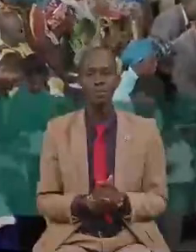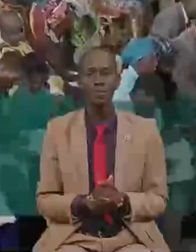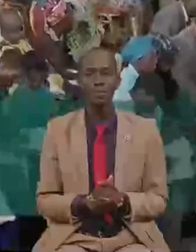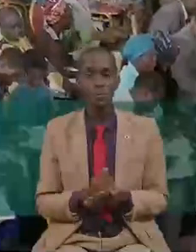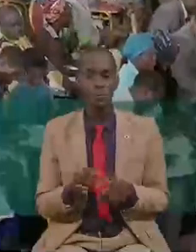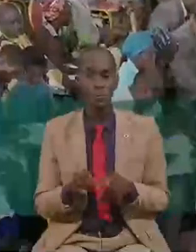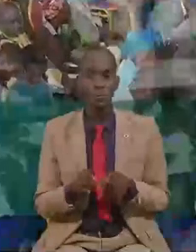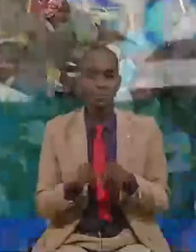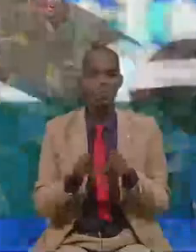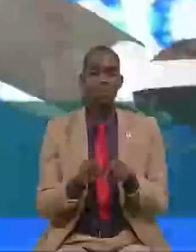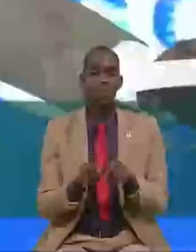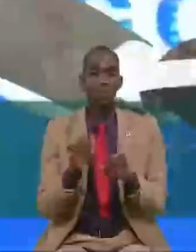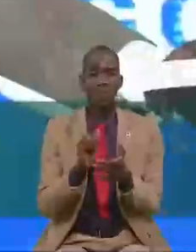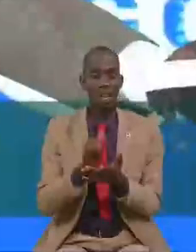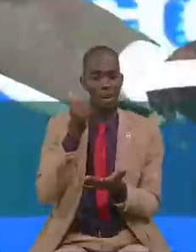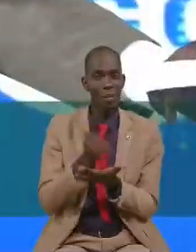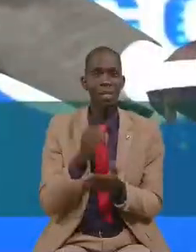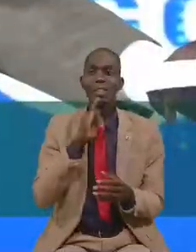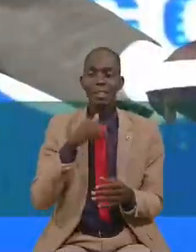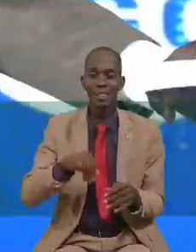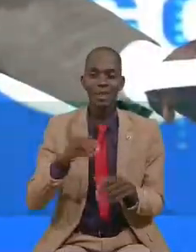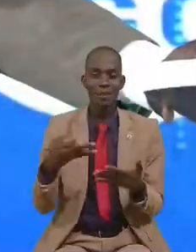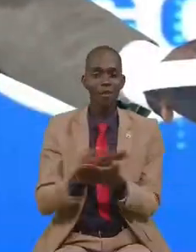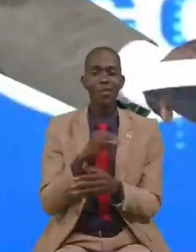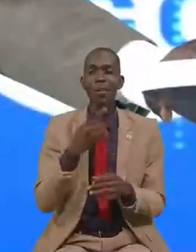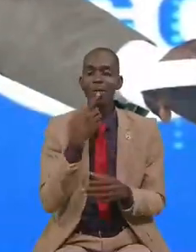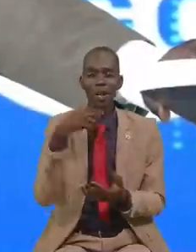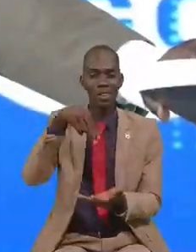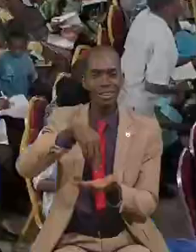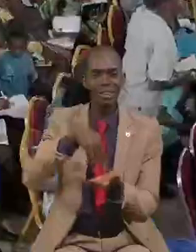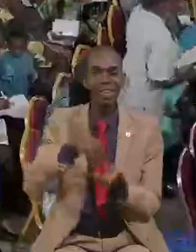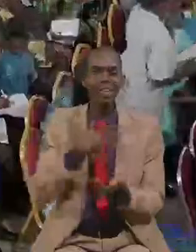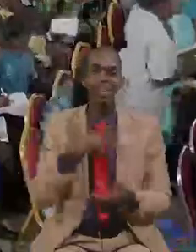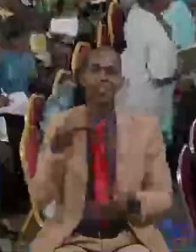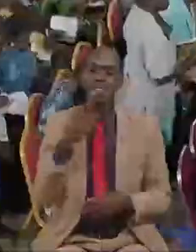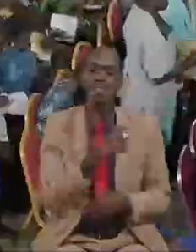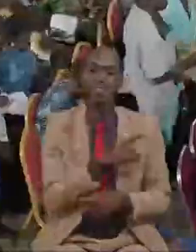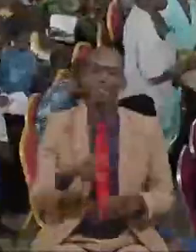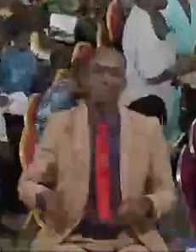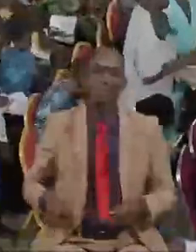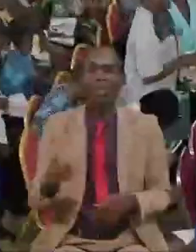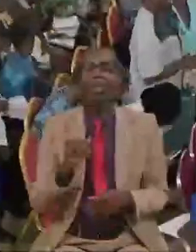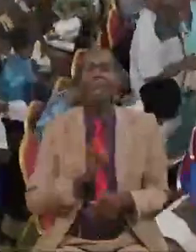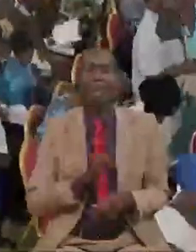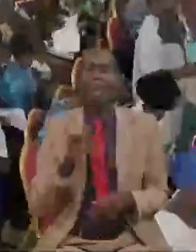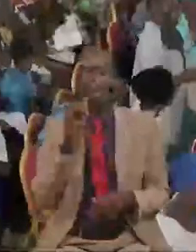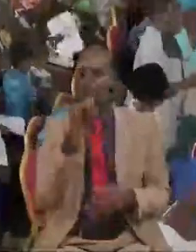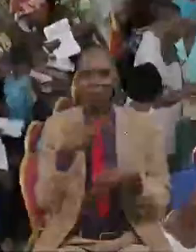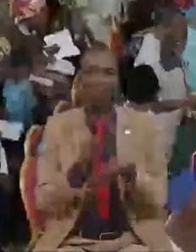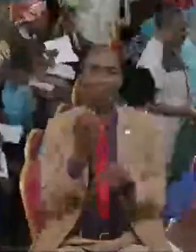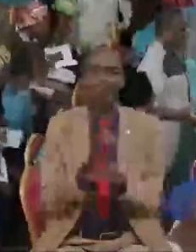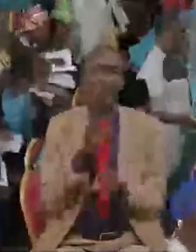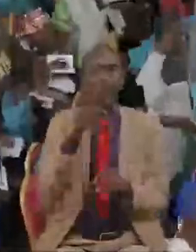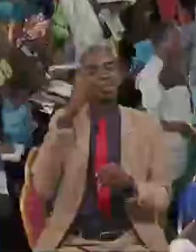Pendant que ce t'amène est frais dans ta bouche, lève-toi et dis au Seigneur, je suis créé pour combler